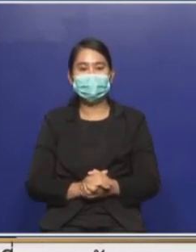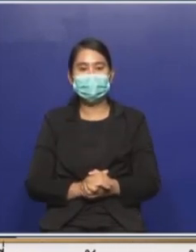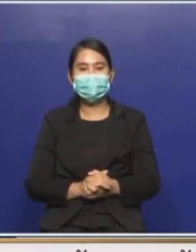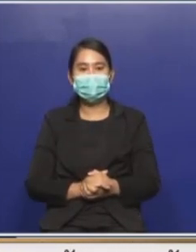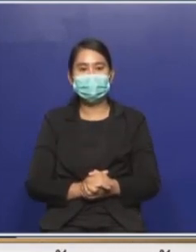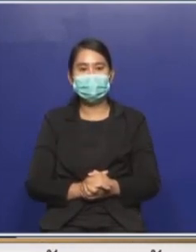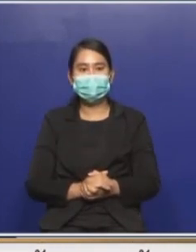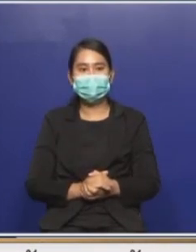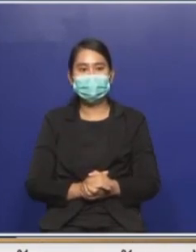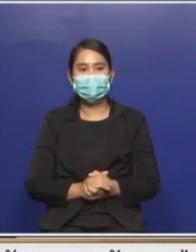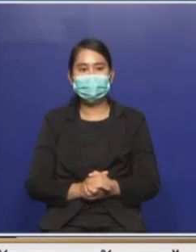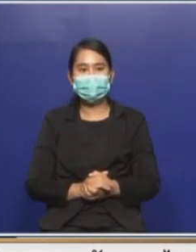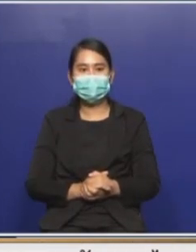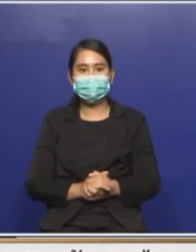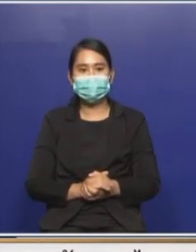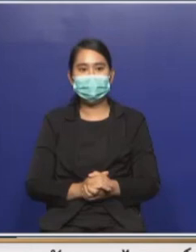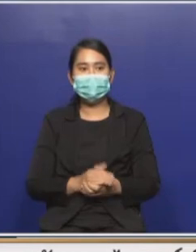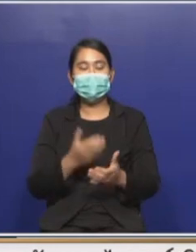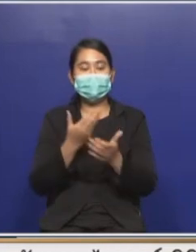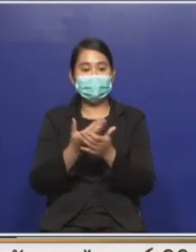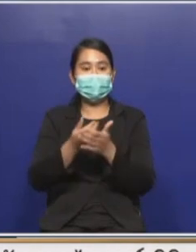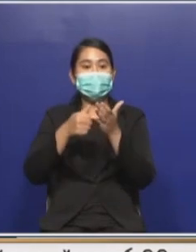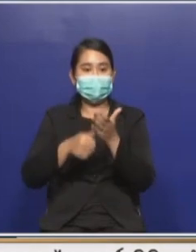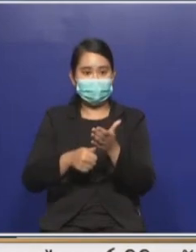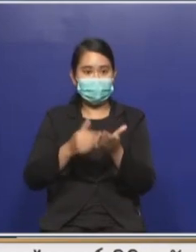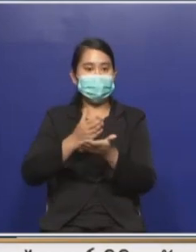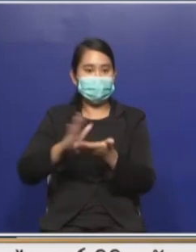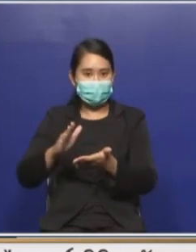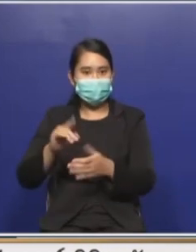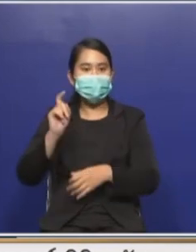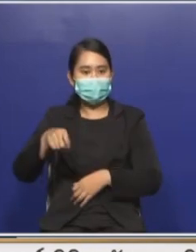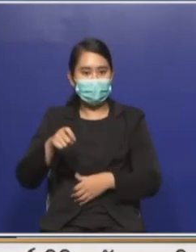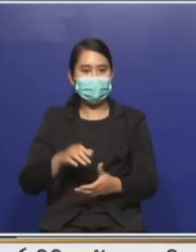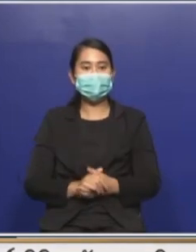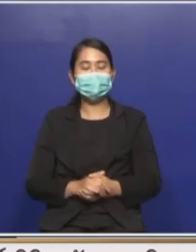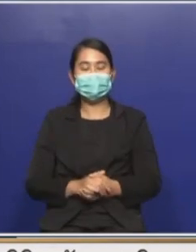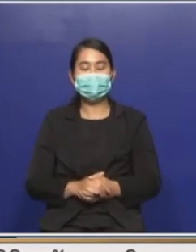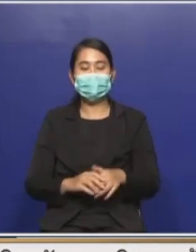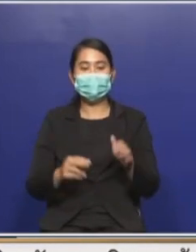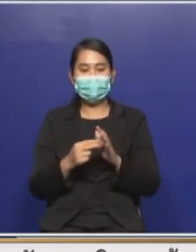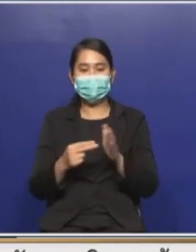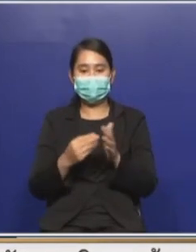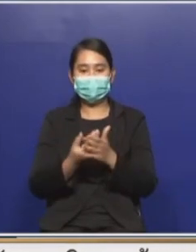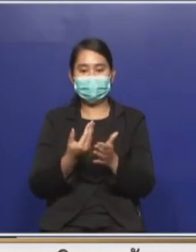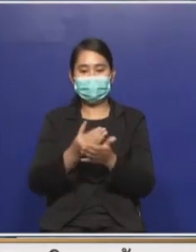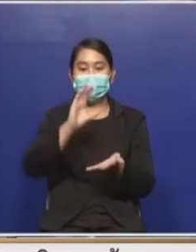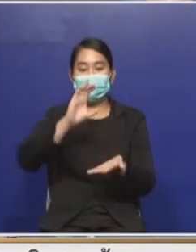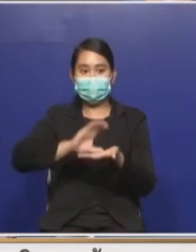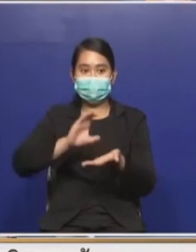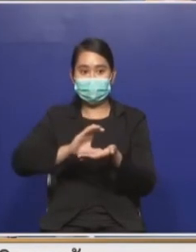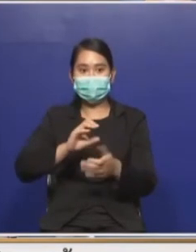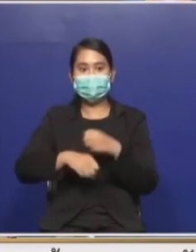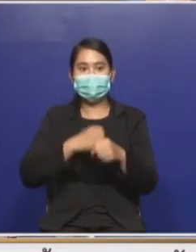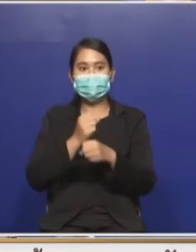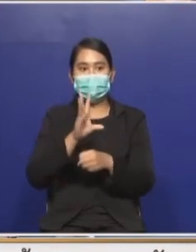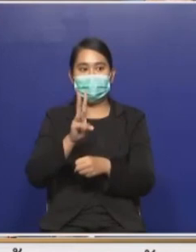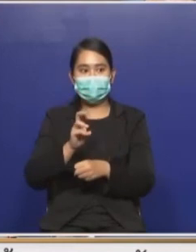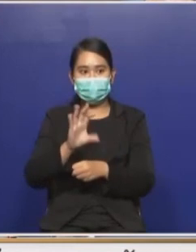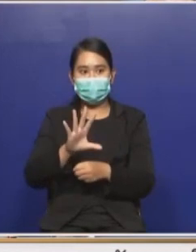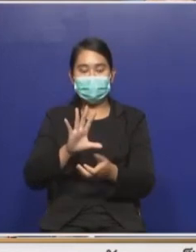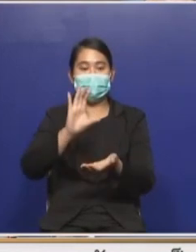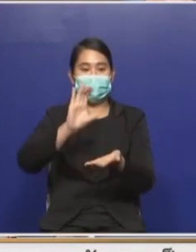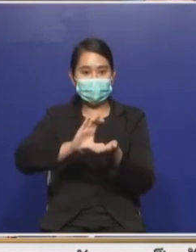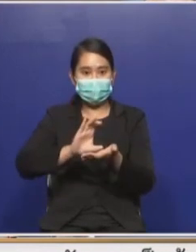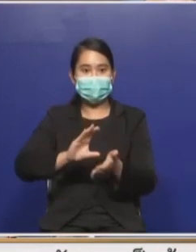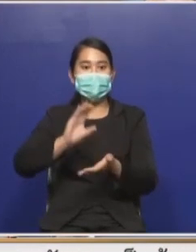ต้องเอาไปใช้หนี้ธกส.นี่แหละครับคือประเด็นจะต้องตั้งงบประมาณนี่นะครับปี65ตั้งงบประมาณให้